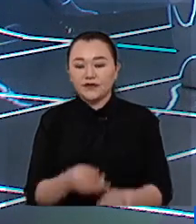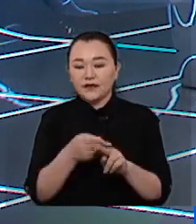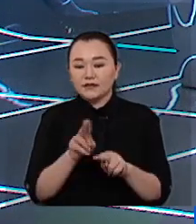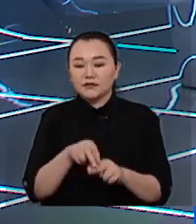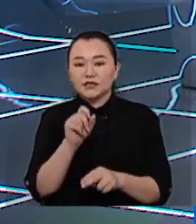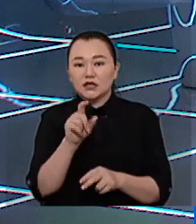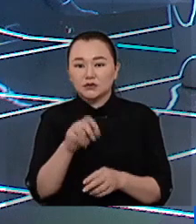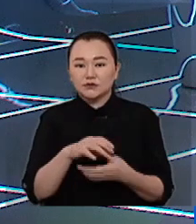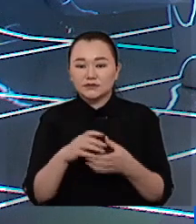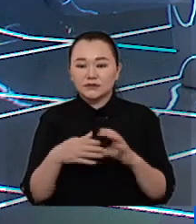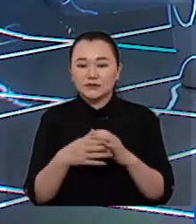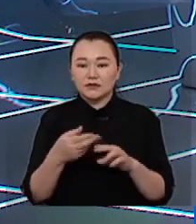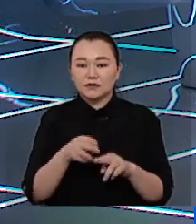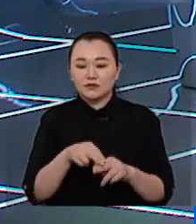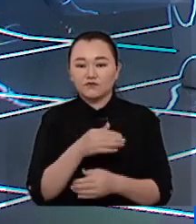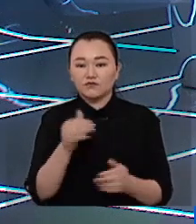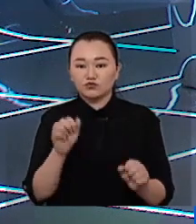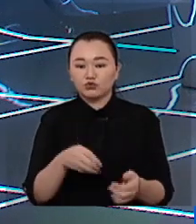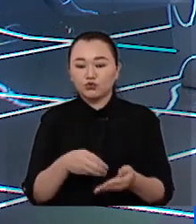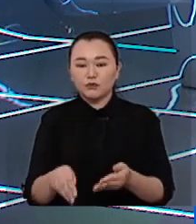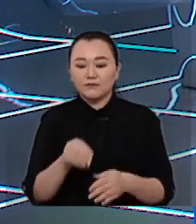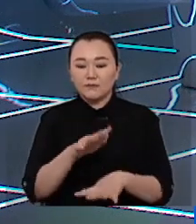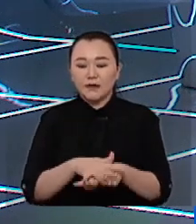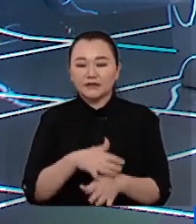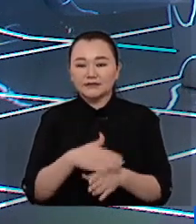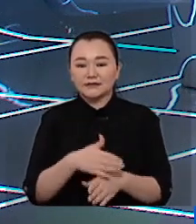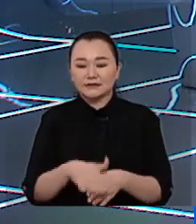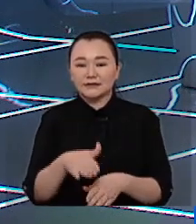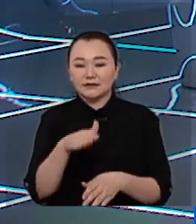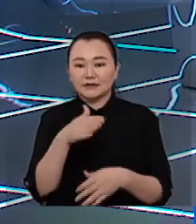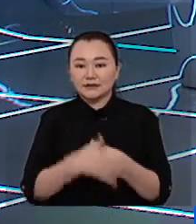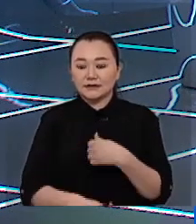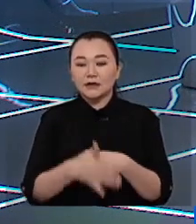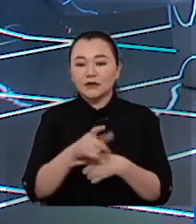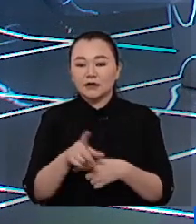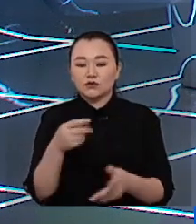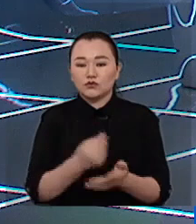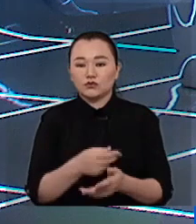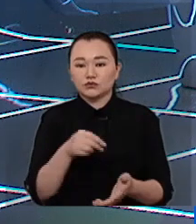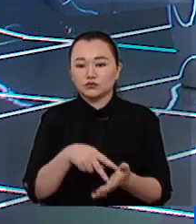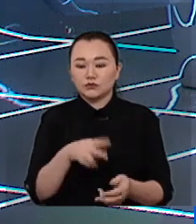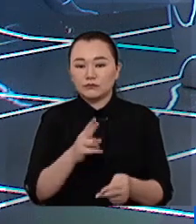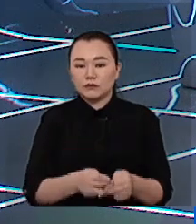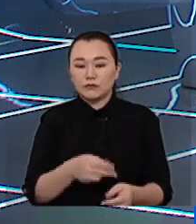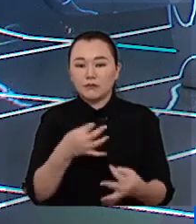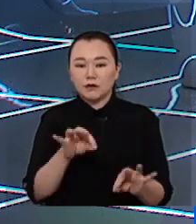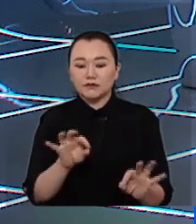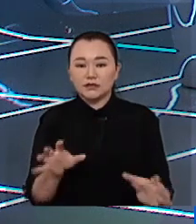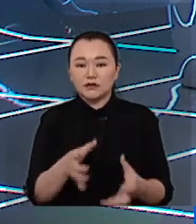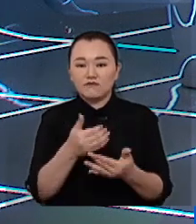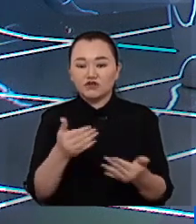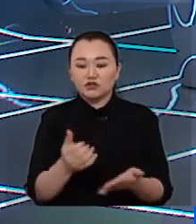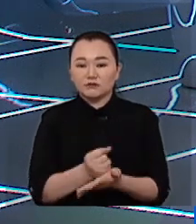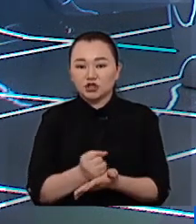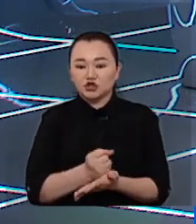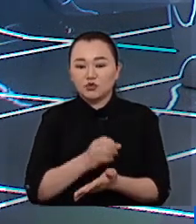Это золотой слиток, который вы можете купить в банке «Центр Кредит». Именно этот драгоценный металл позволяет сохранить ваши